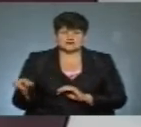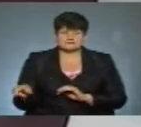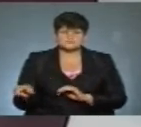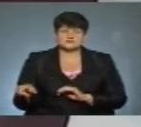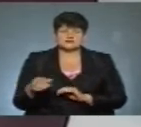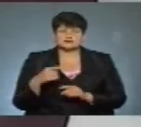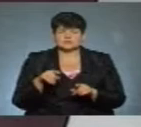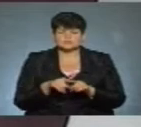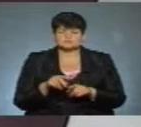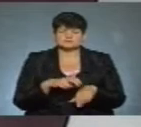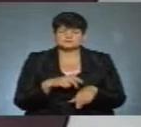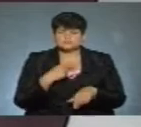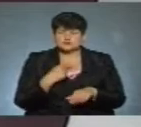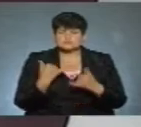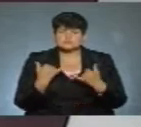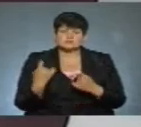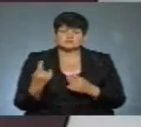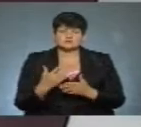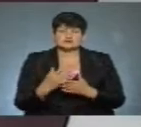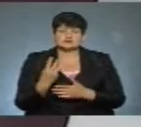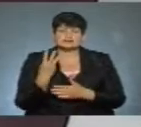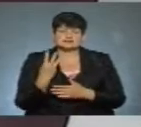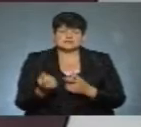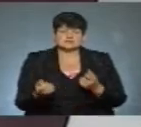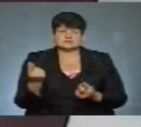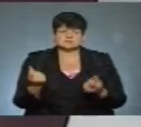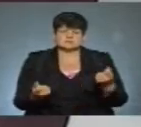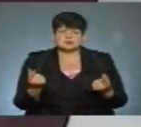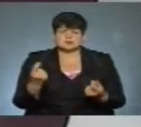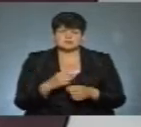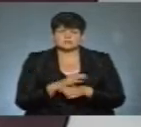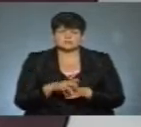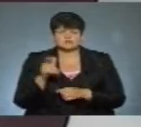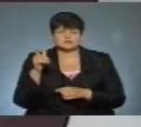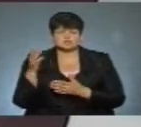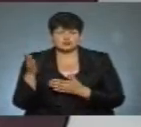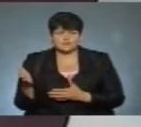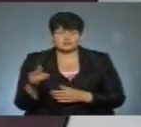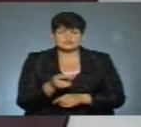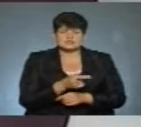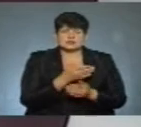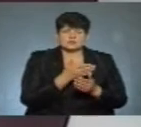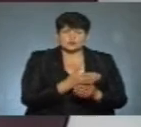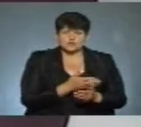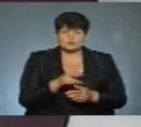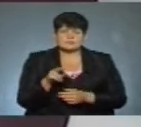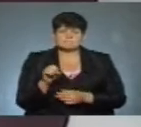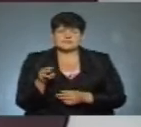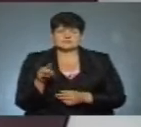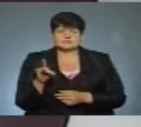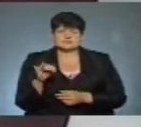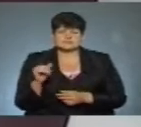Паничев. За його словами, зараз в області є 3 діючих спалахи COVID-19 – у Чорткові, Тернополі та в